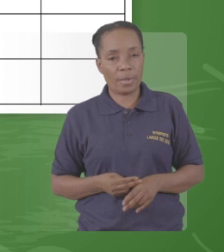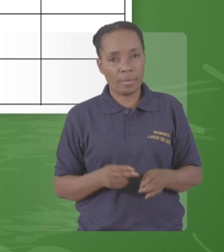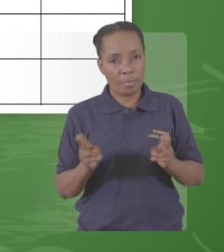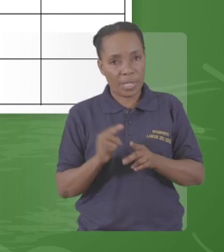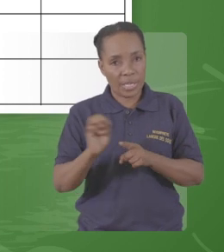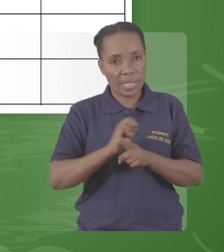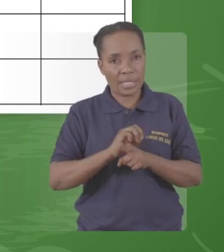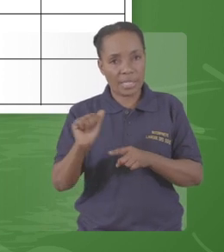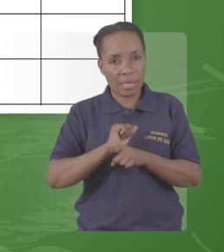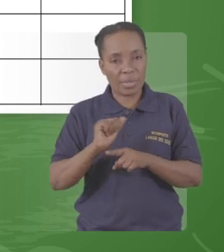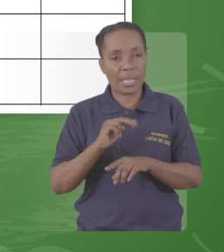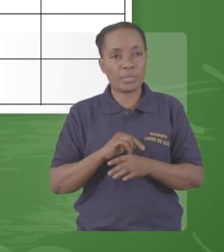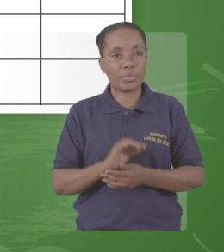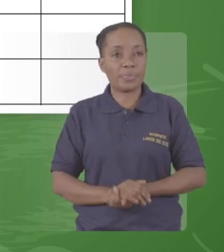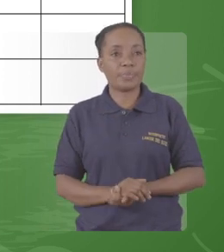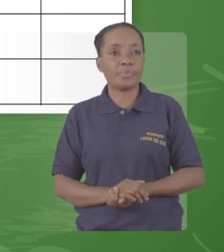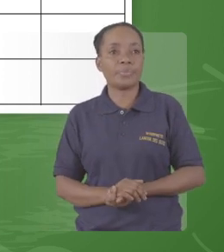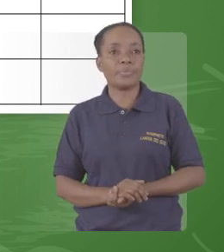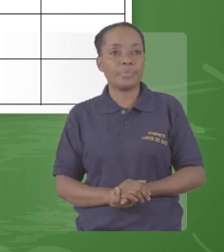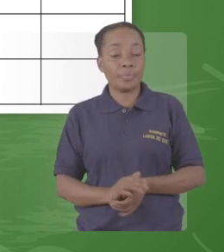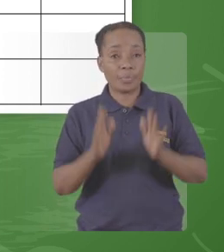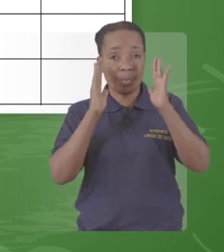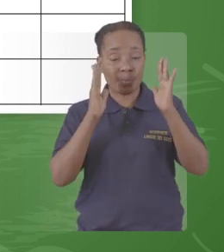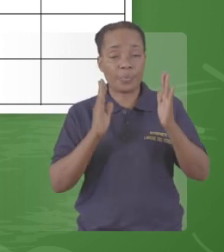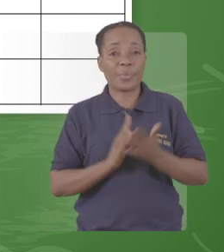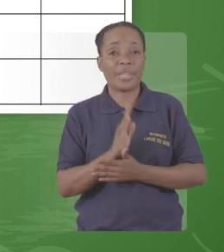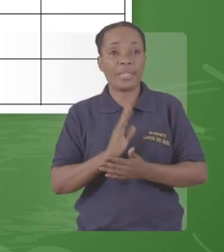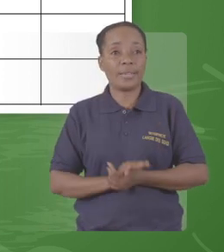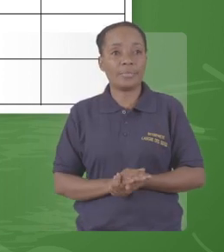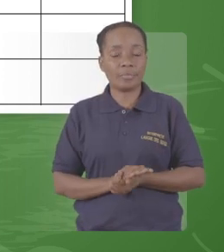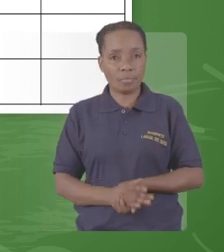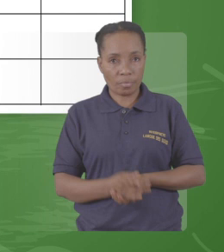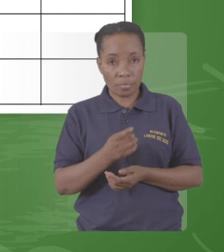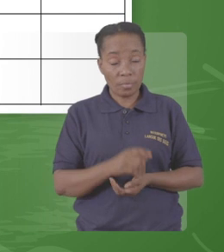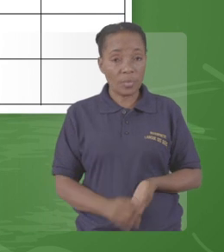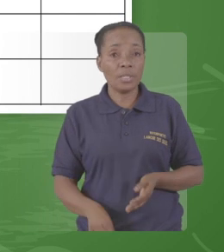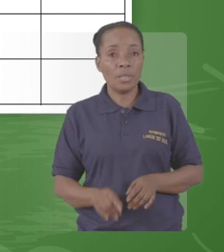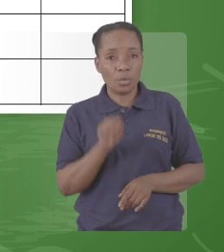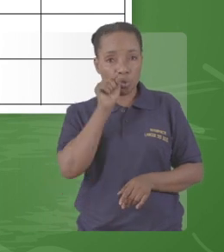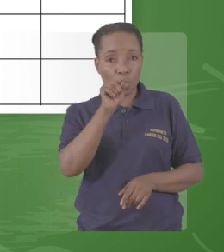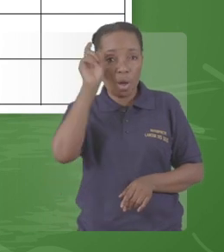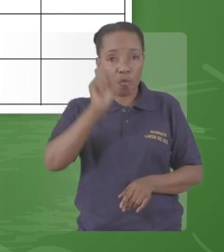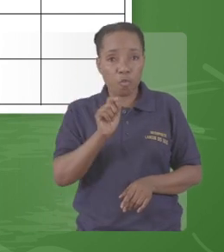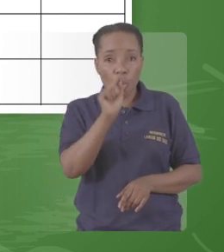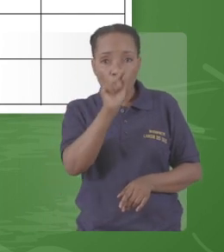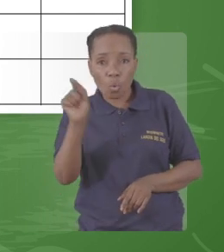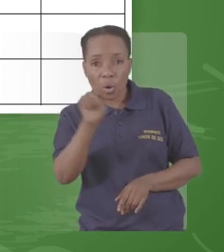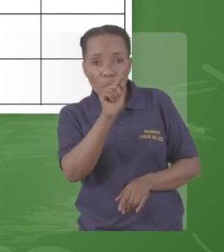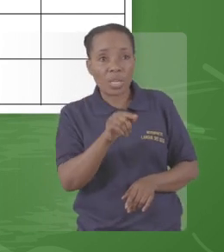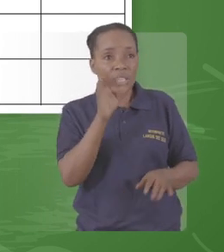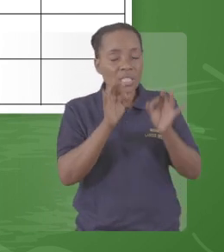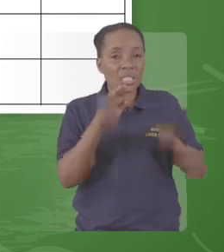d'application. Consigne. Mets une croix selon que l'affirmation est vraie ou